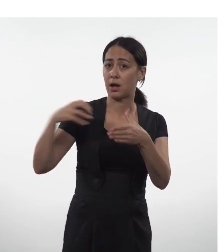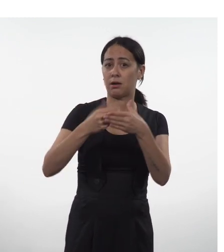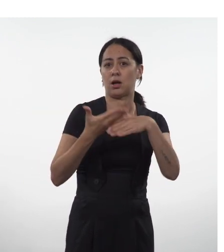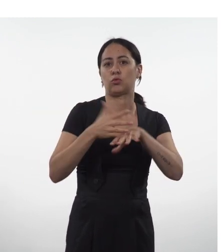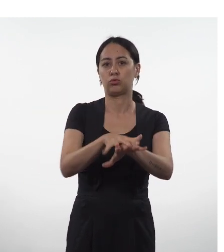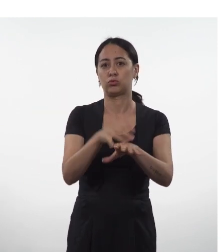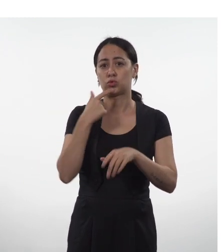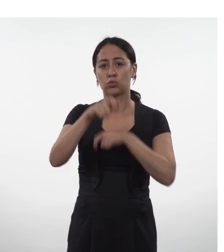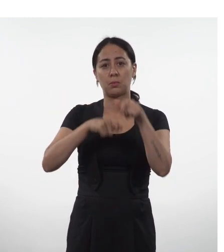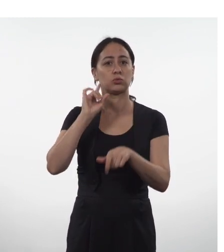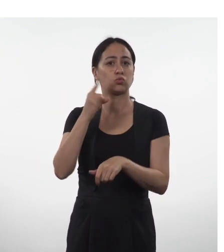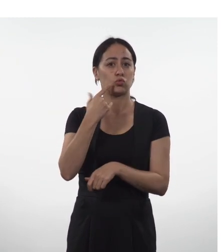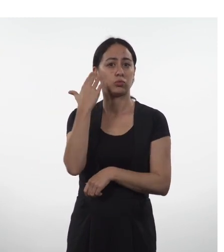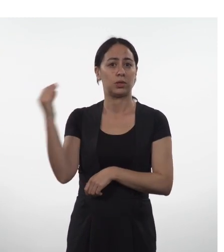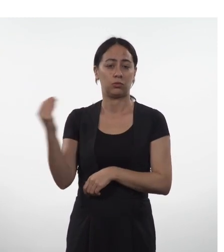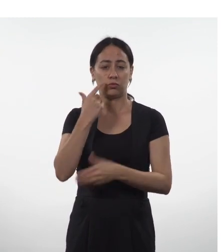société.